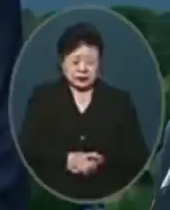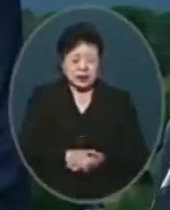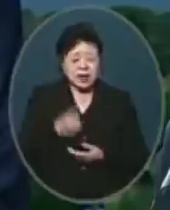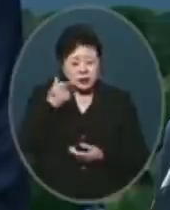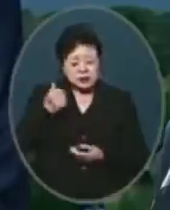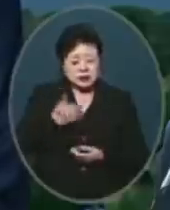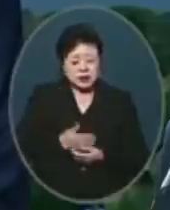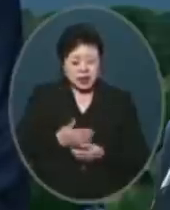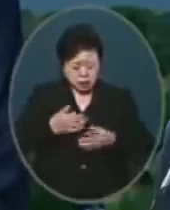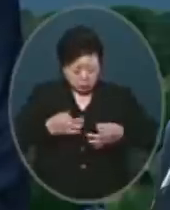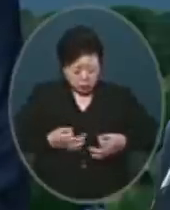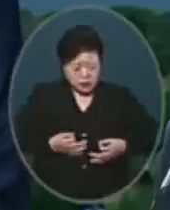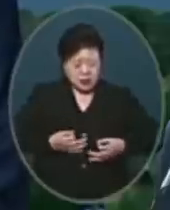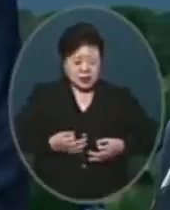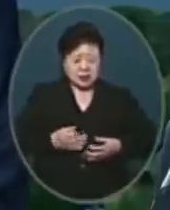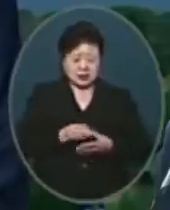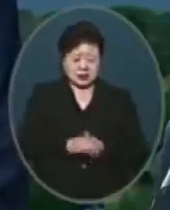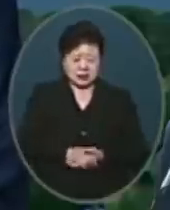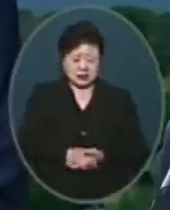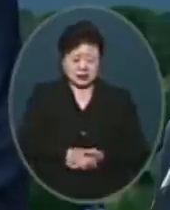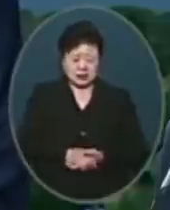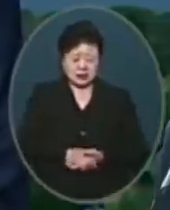아이고, 목사님 날 보십시오. 날 좀 보소.